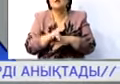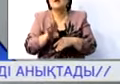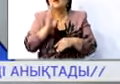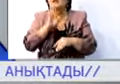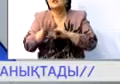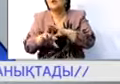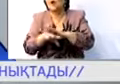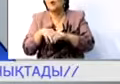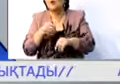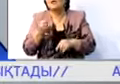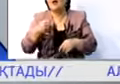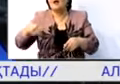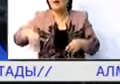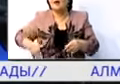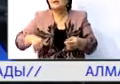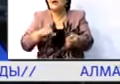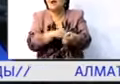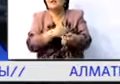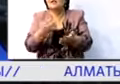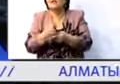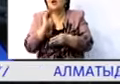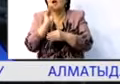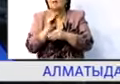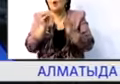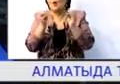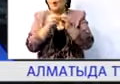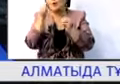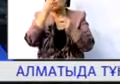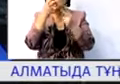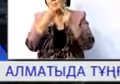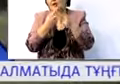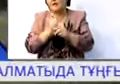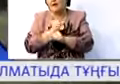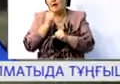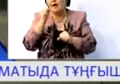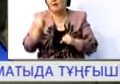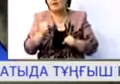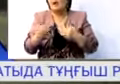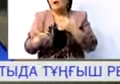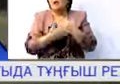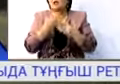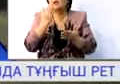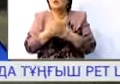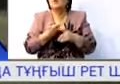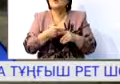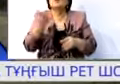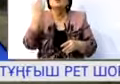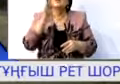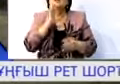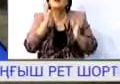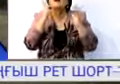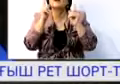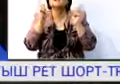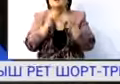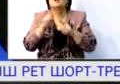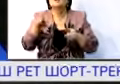зорлады, қалтасынан есірткі табылды деген айыппен 10 жылға бас бостандығынан айырылады. Жазасын өтеп шыққан ол бұрынғы ғашығымен